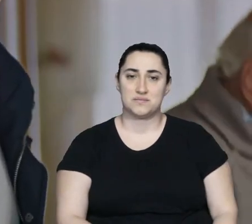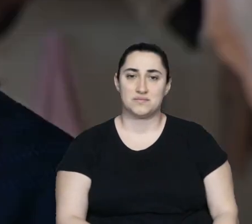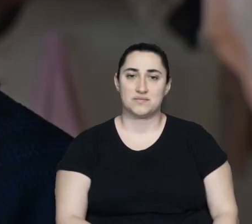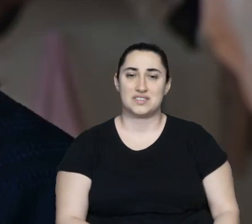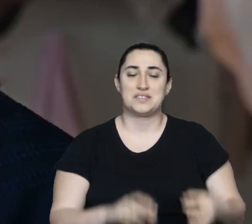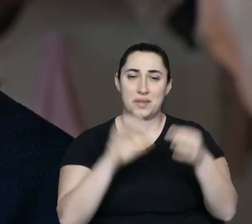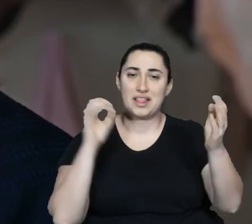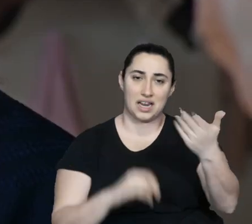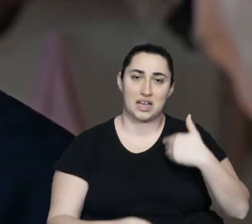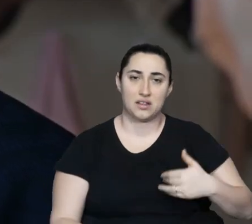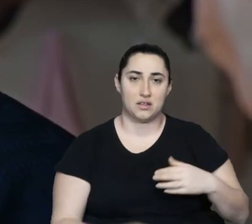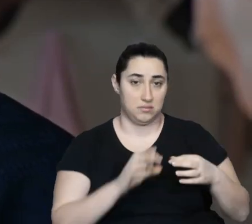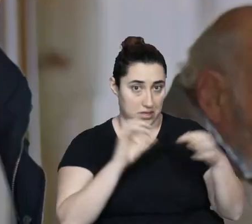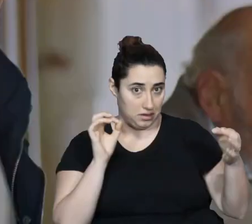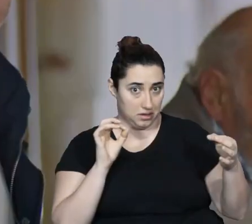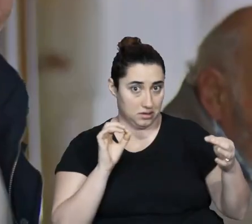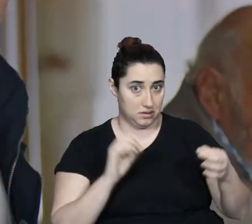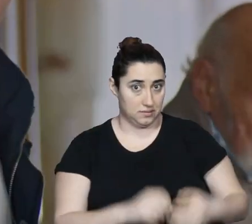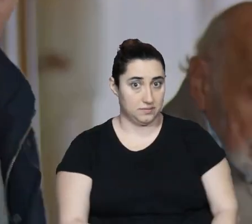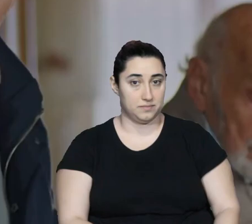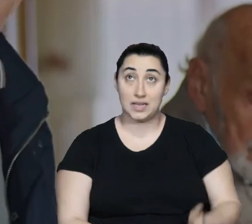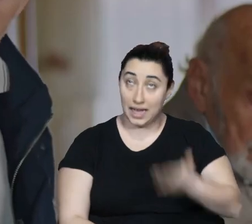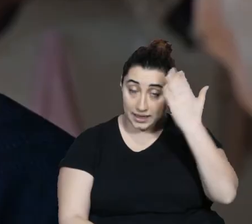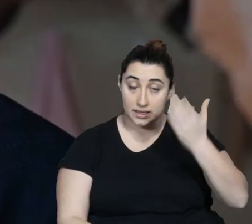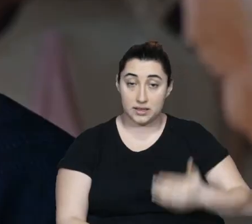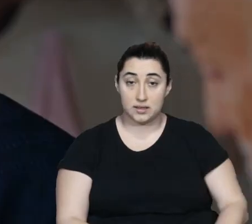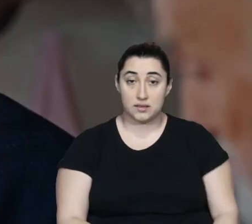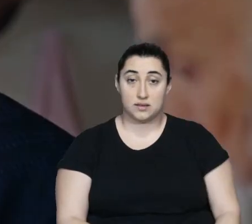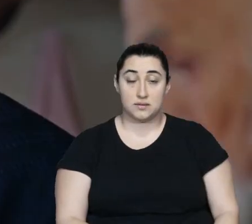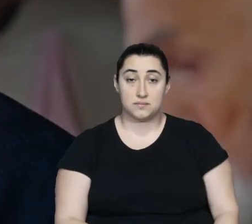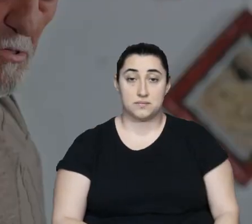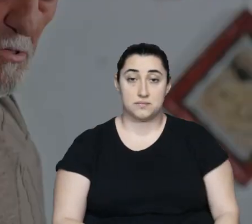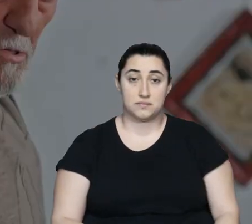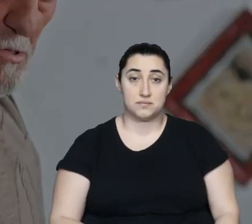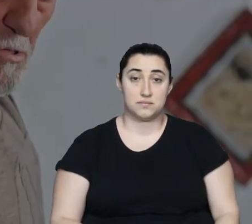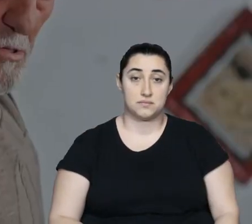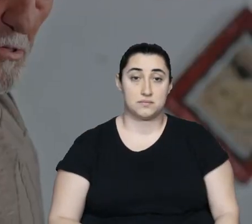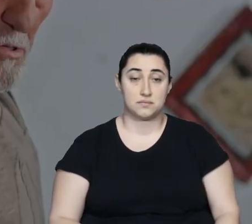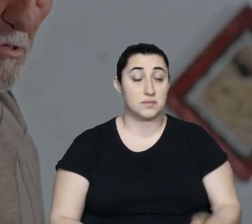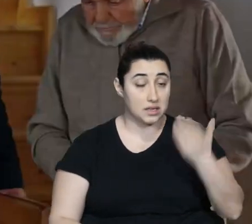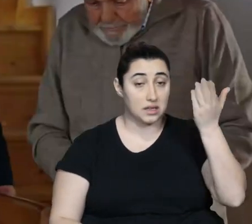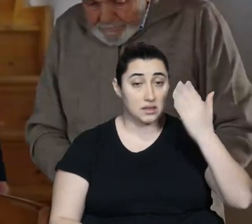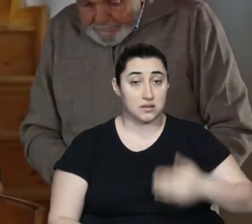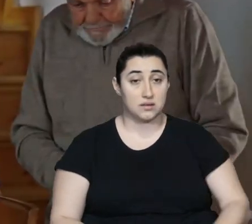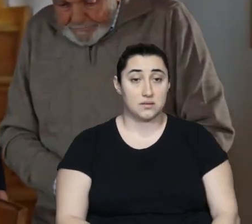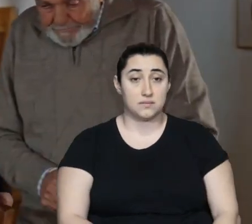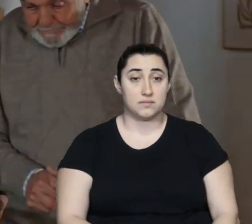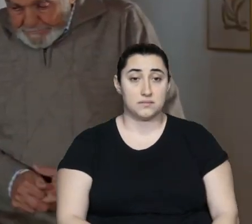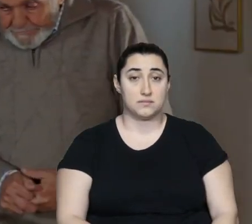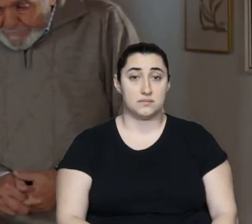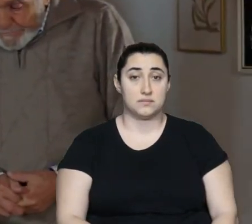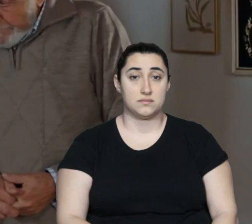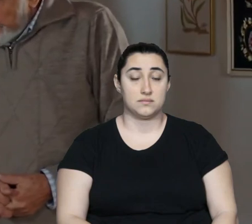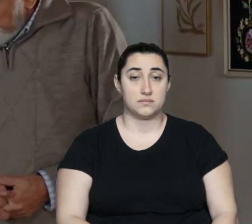Şerit metreyi getir. Şerit metre. Hadi kızım, hadi. Hadi, hadi.